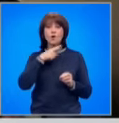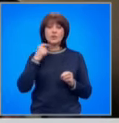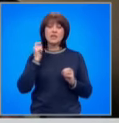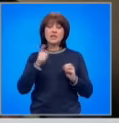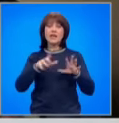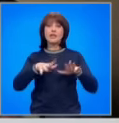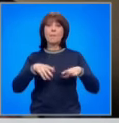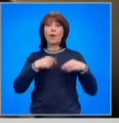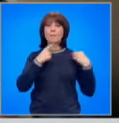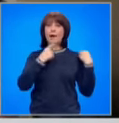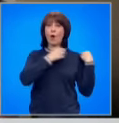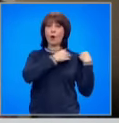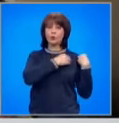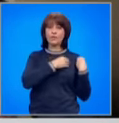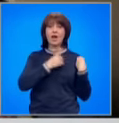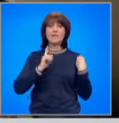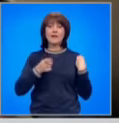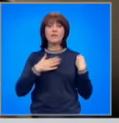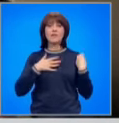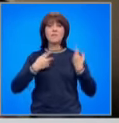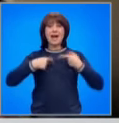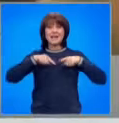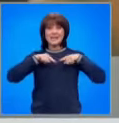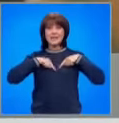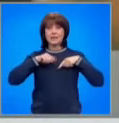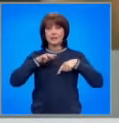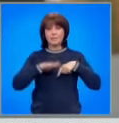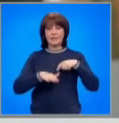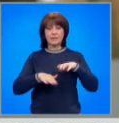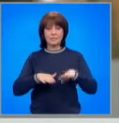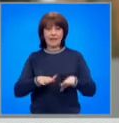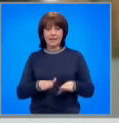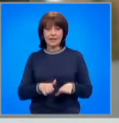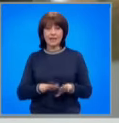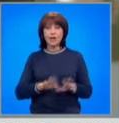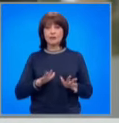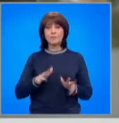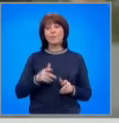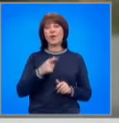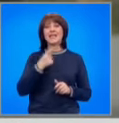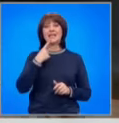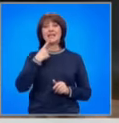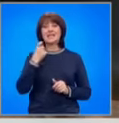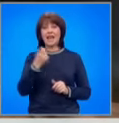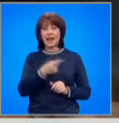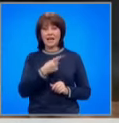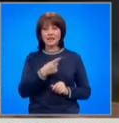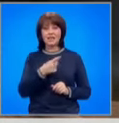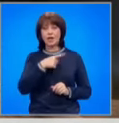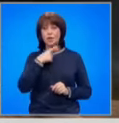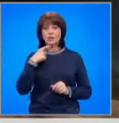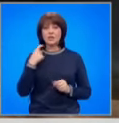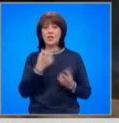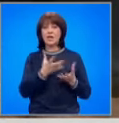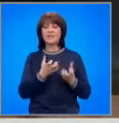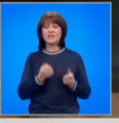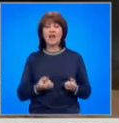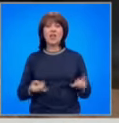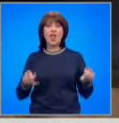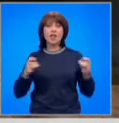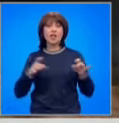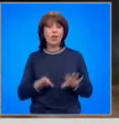отговорност за това. Трябва да има съд за престъпленията, които извършват. Според президента Володимир Зеленски, Русия е предприяла нова масивна